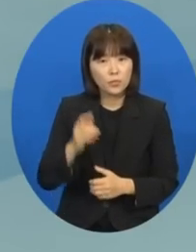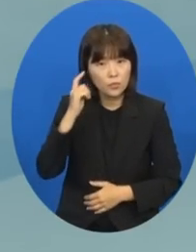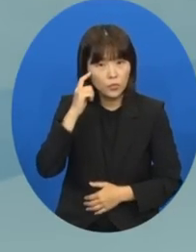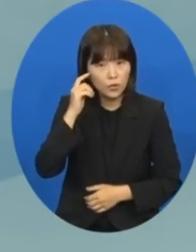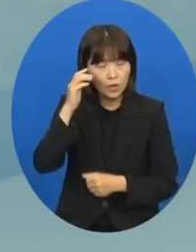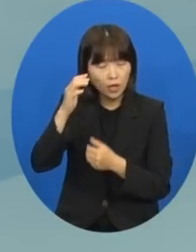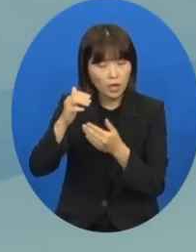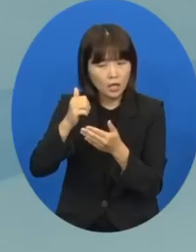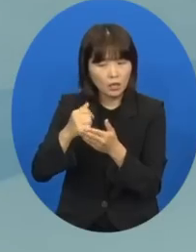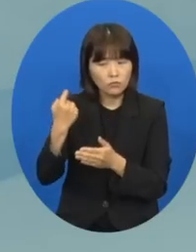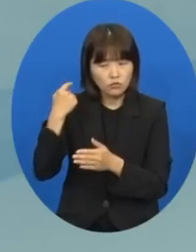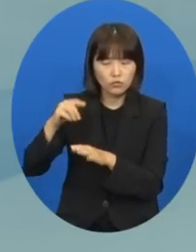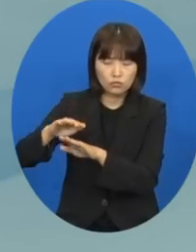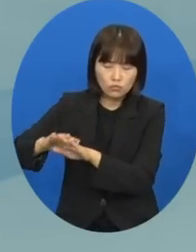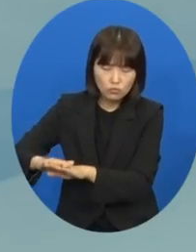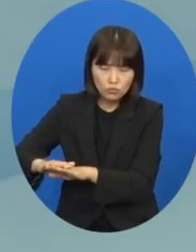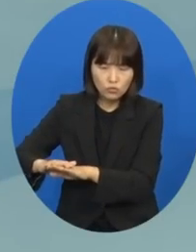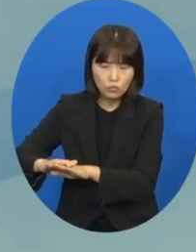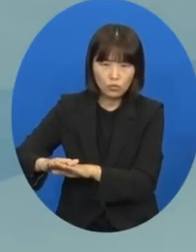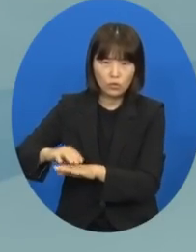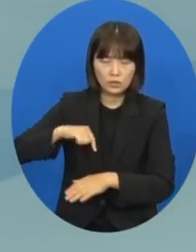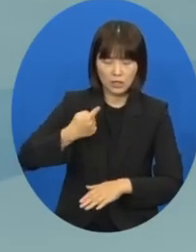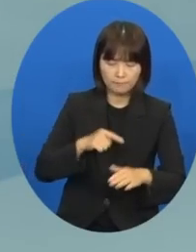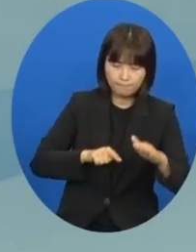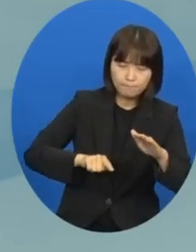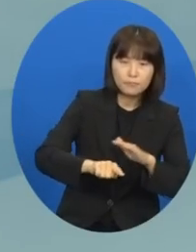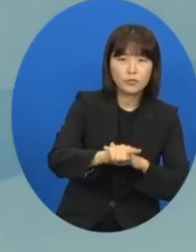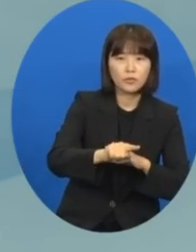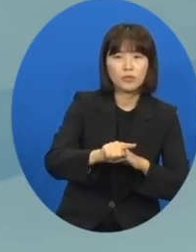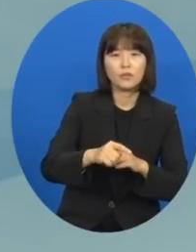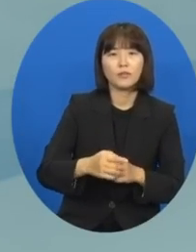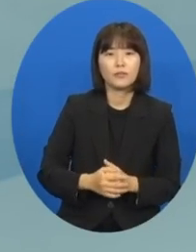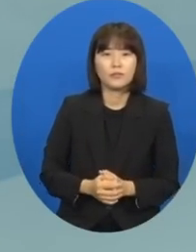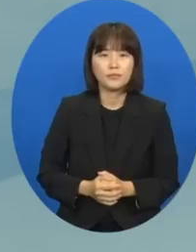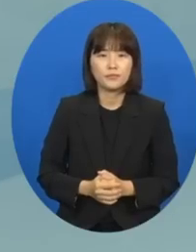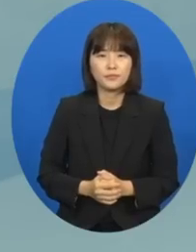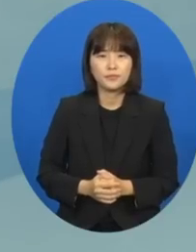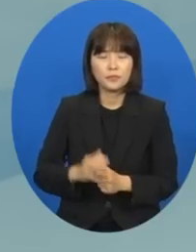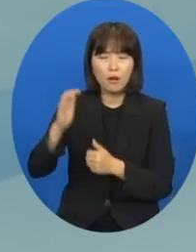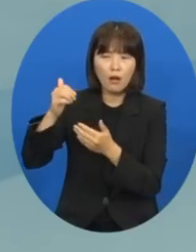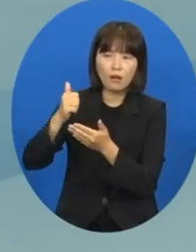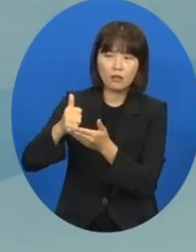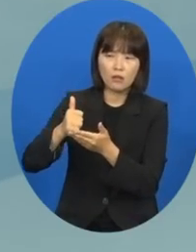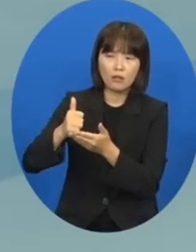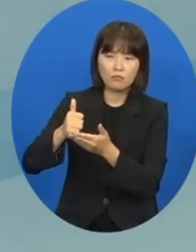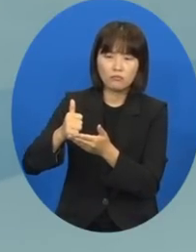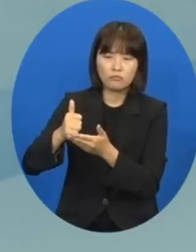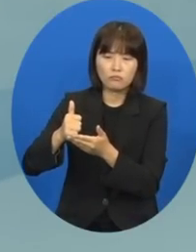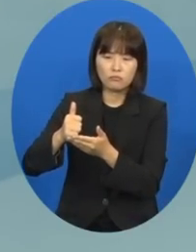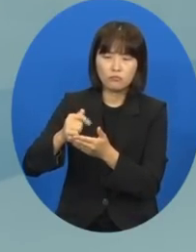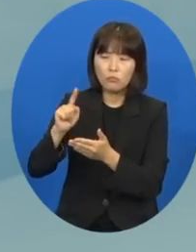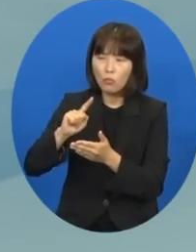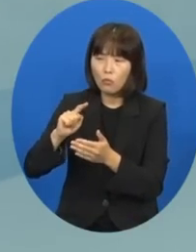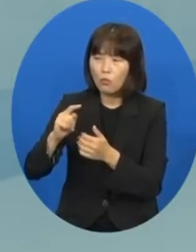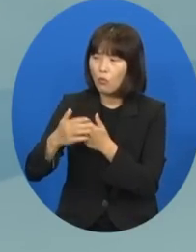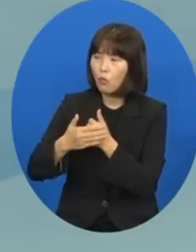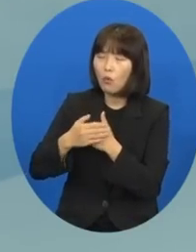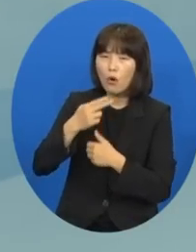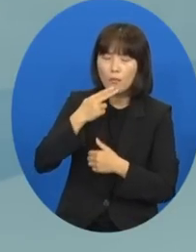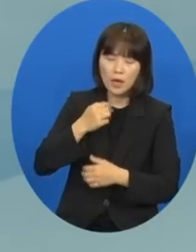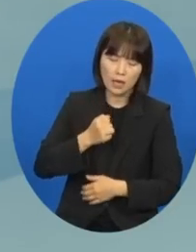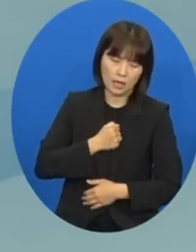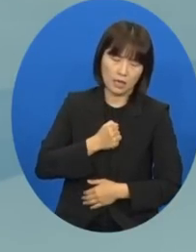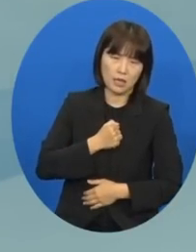하나님을 뒤에 남겨두고 자기가 먼저 앞서 나가는 거예요. 자기가 옳다는 거예요. 하나님 아무것도 안 하지 않느냐. 답답하다 이겁니다.